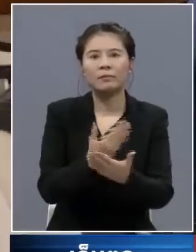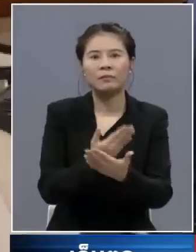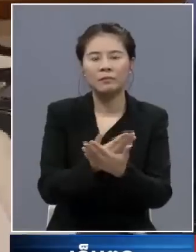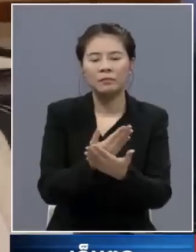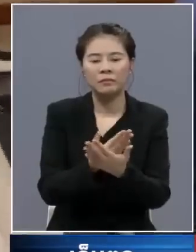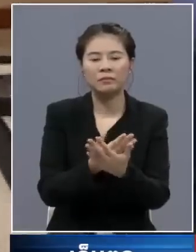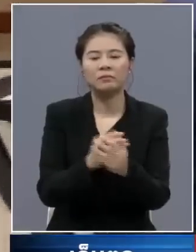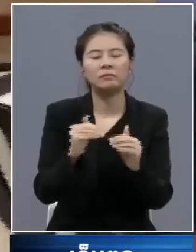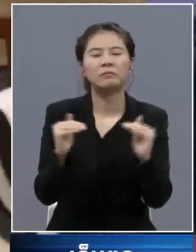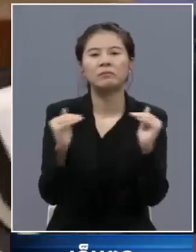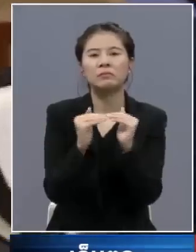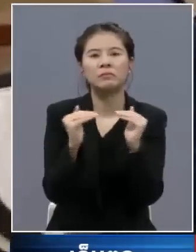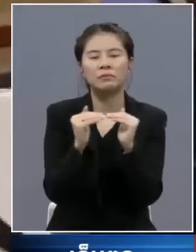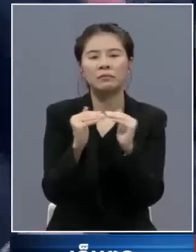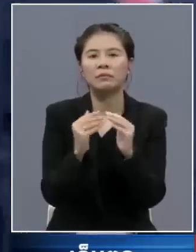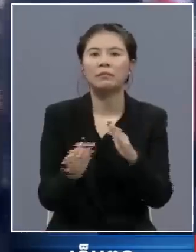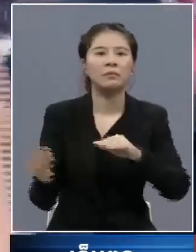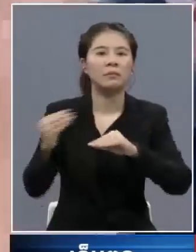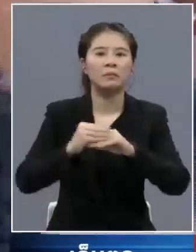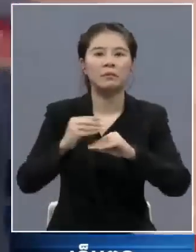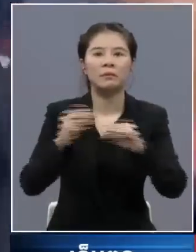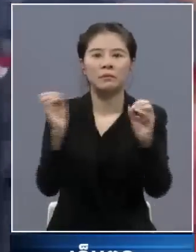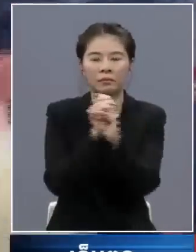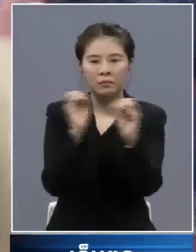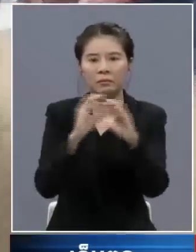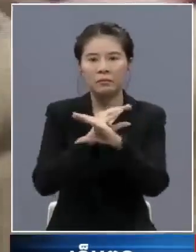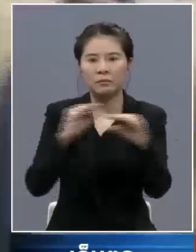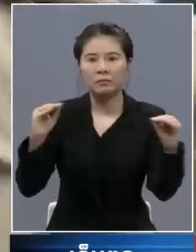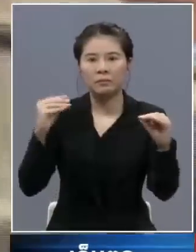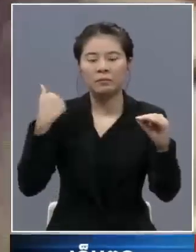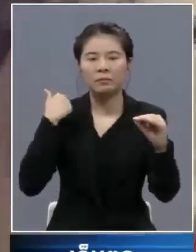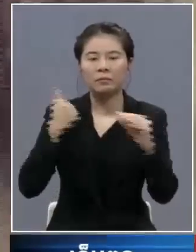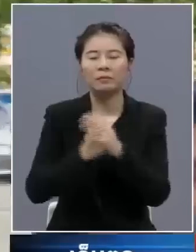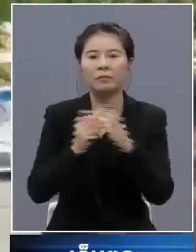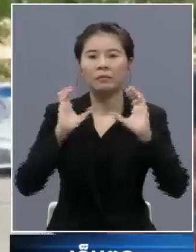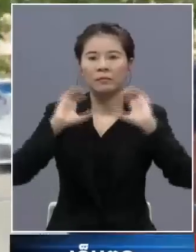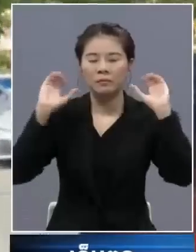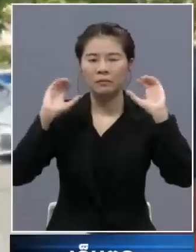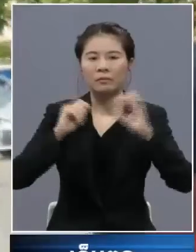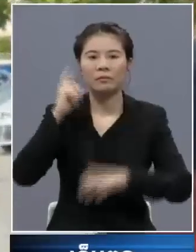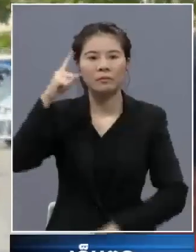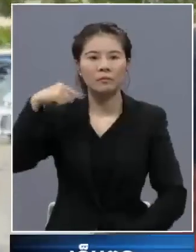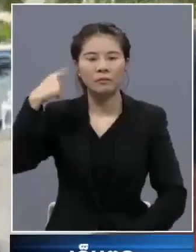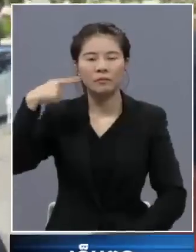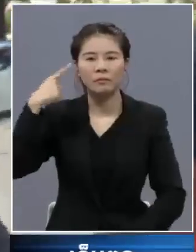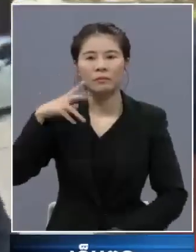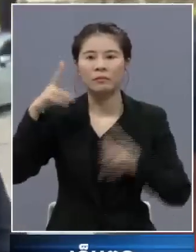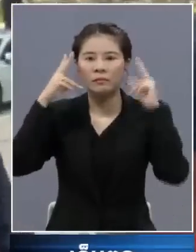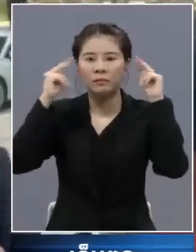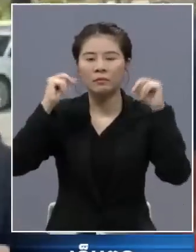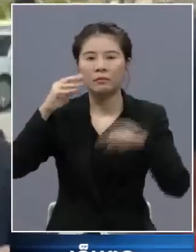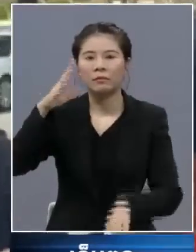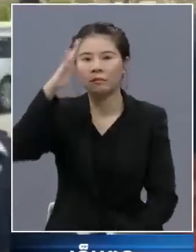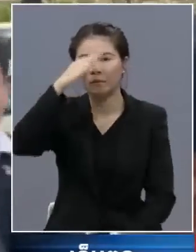านานก็เลยต้องศึกษาแพ็คเกจที่สามารถบรรเทาการขึ้นค่าแรงที่รัฐบาลคุณยิ่งลักษณ์เนี่ยเคยทำมาสมัยปี56เพื่อ